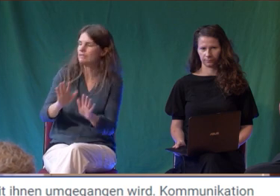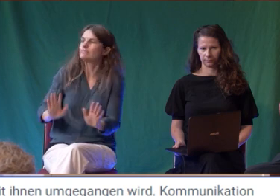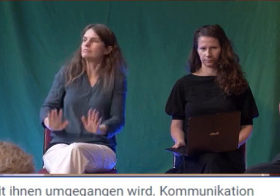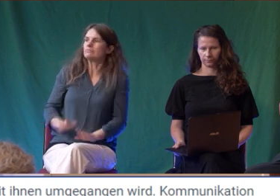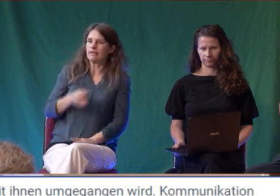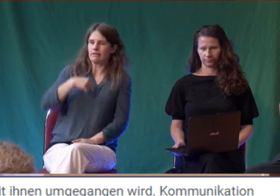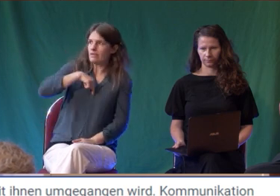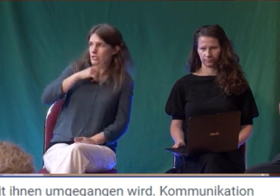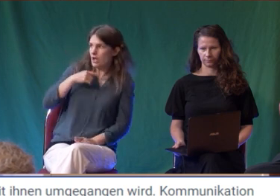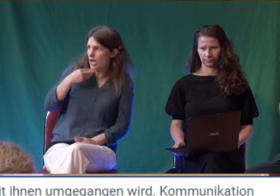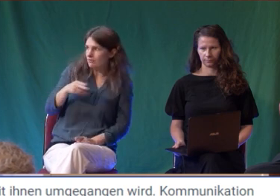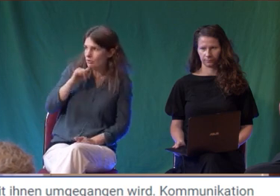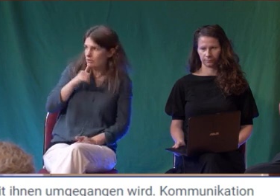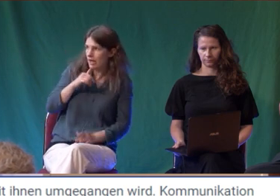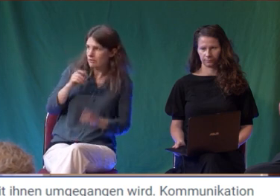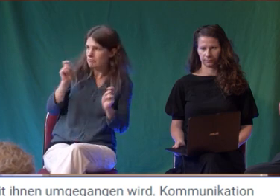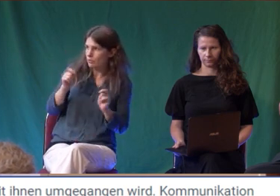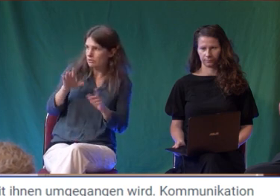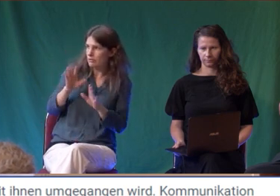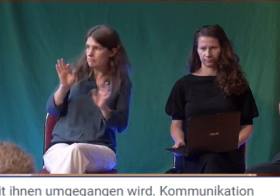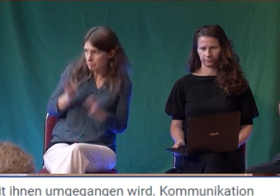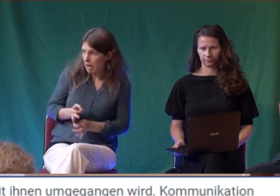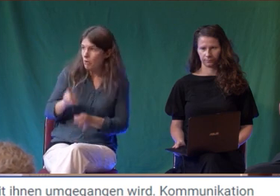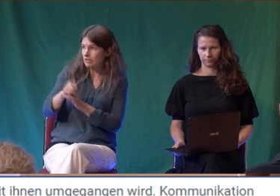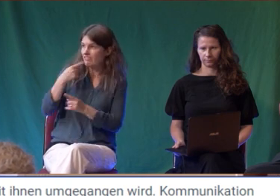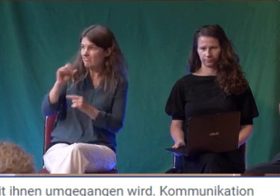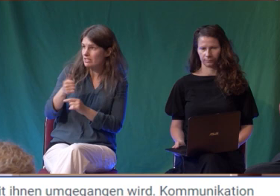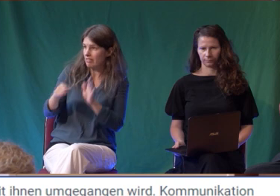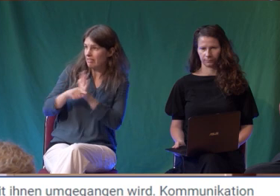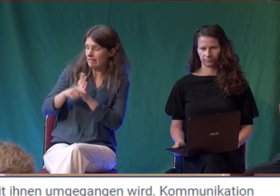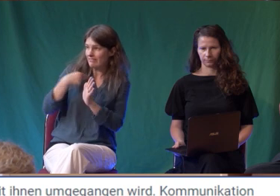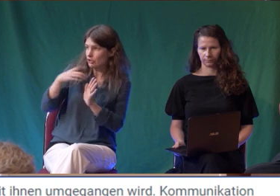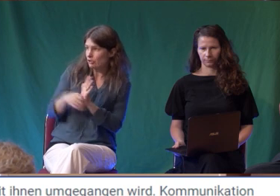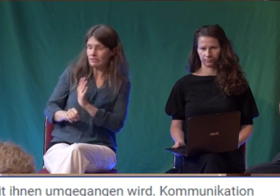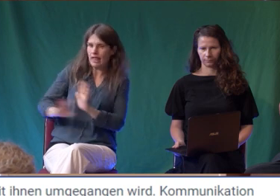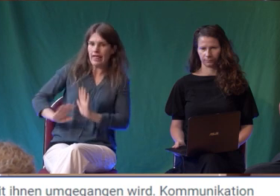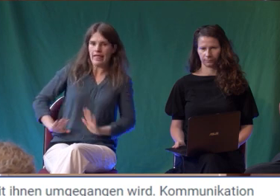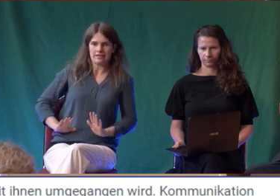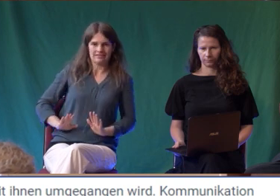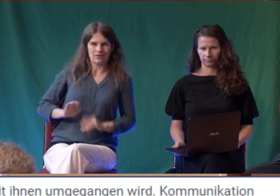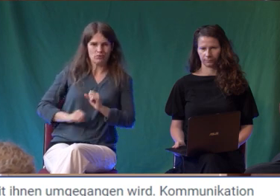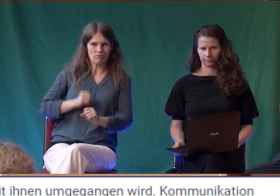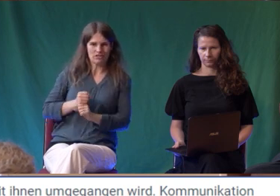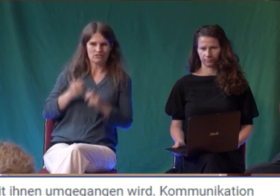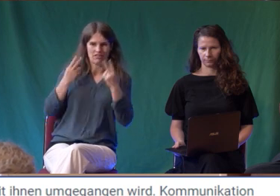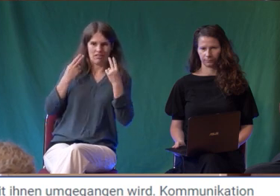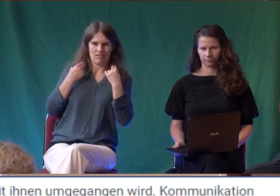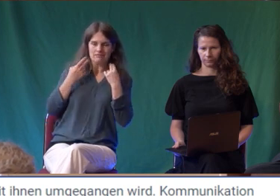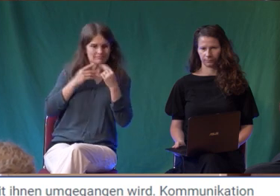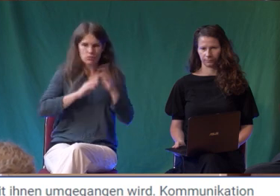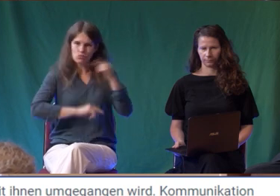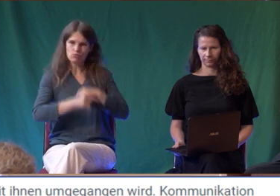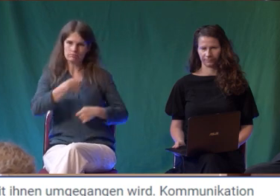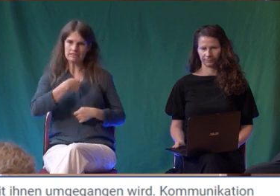sofort die Angst wenn ich jetzt sage ich schaffe das nicht dann sehen die wieder was ich nicht kann und ganz ganz